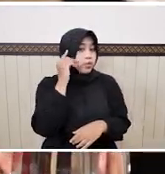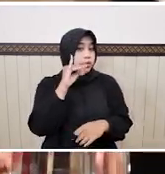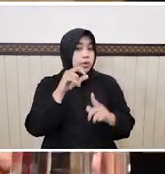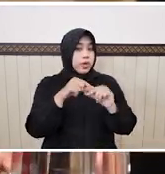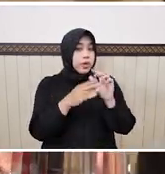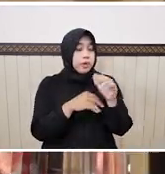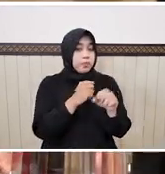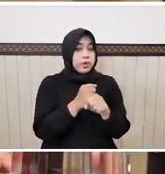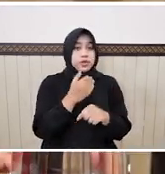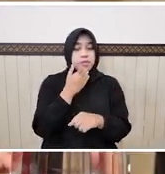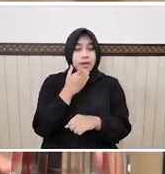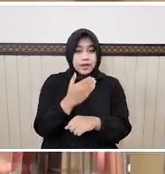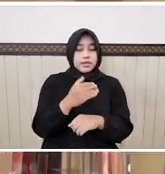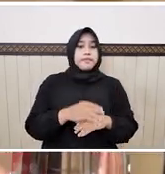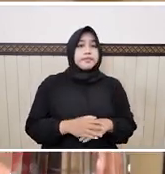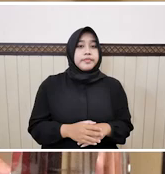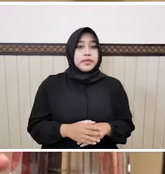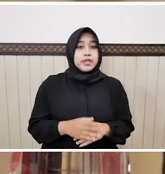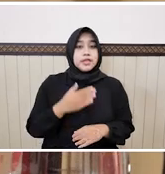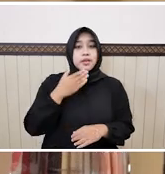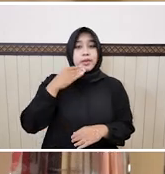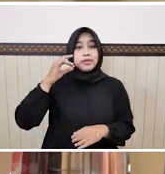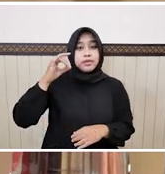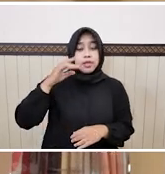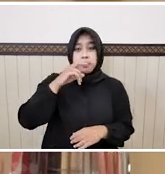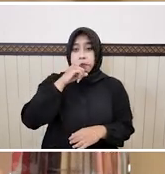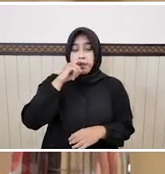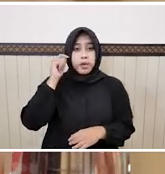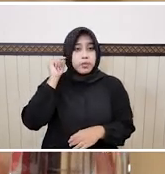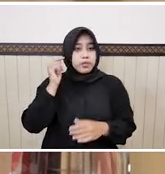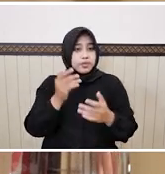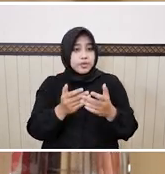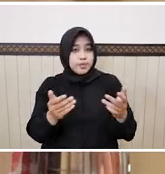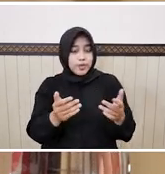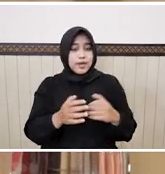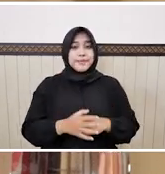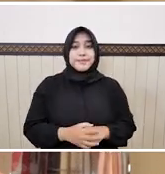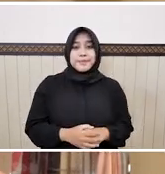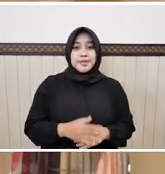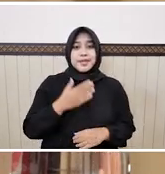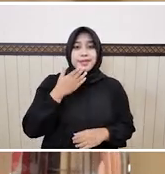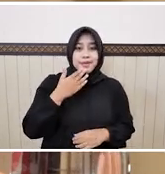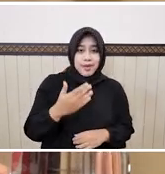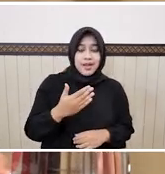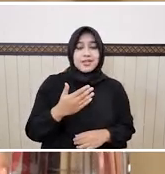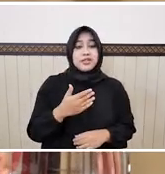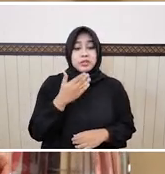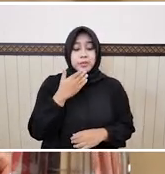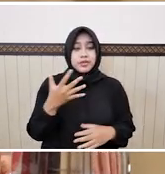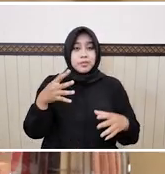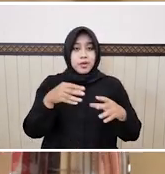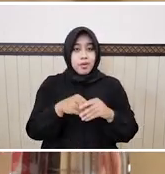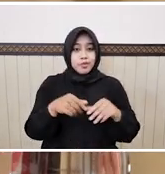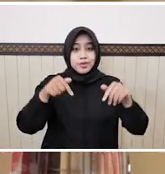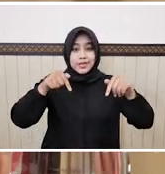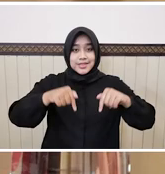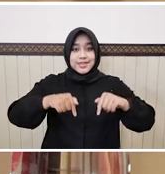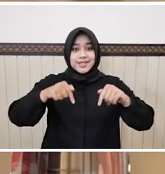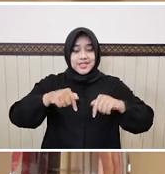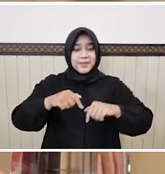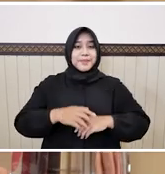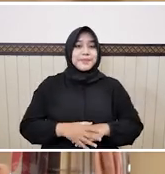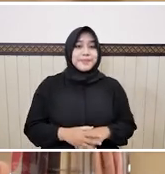Ary dan Mas despan Selamat siang Ibu Bapak sekalian terima kasih sudah bergabung disini